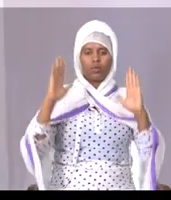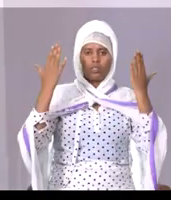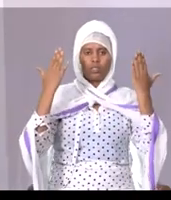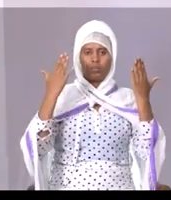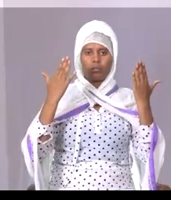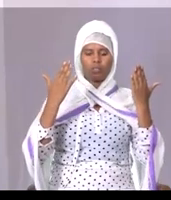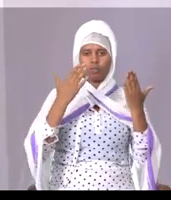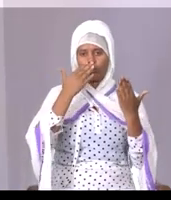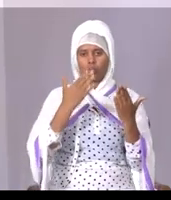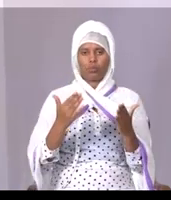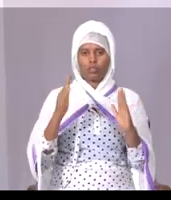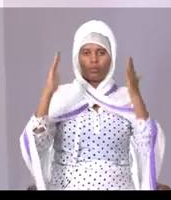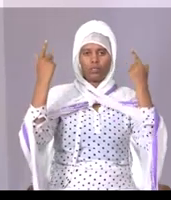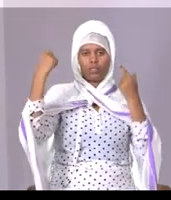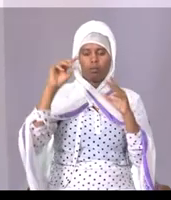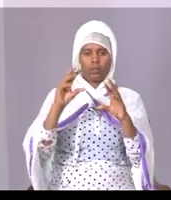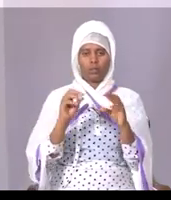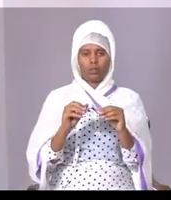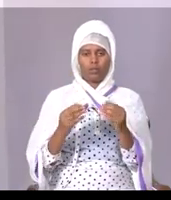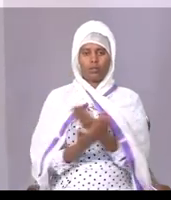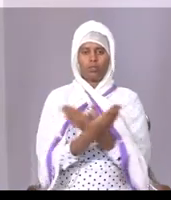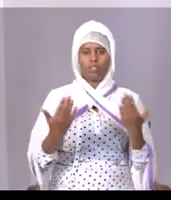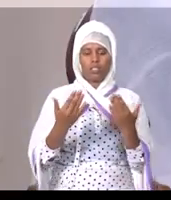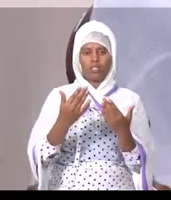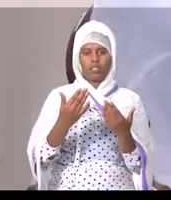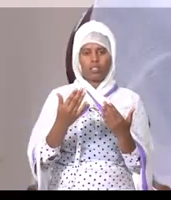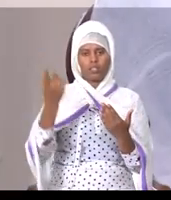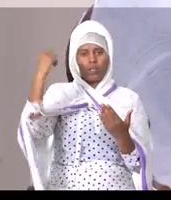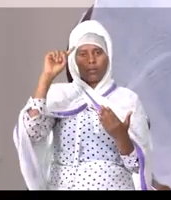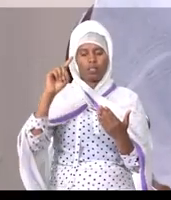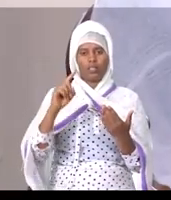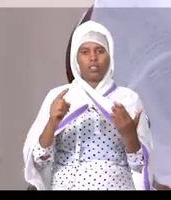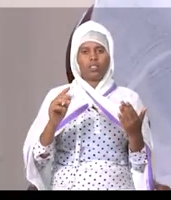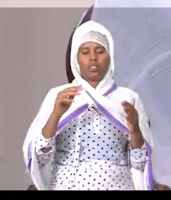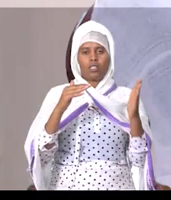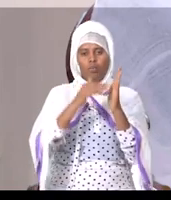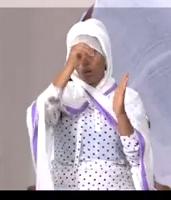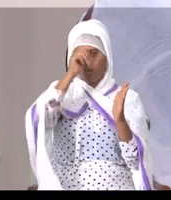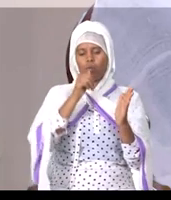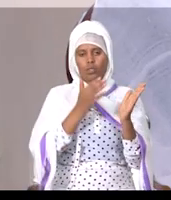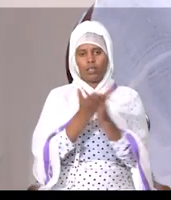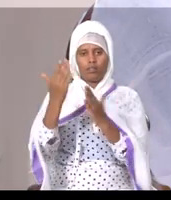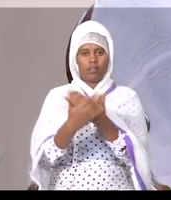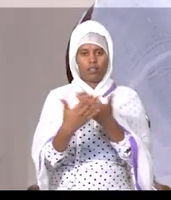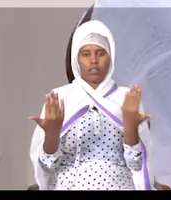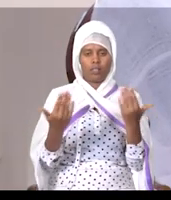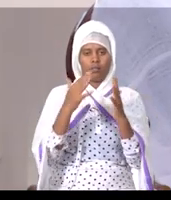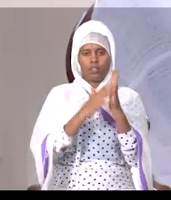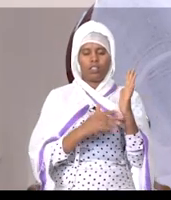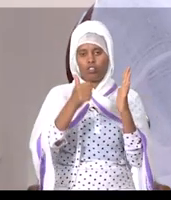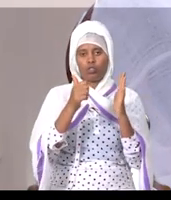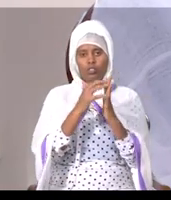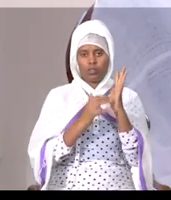ብህልውና ዝነብር ብመዓር ዝምልኽ ኣምላኽ ምዃኑ እዩ ዝገልፅ ዘሎ ኣብቲ ብዘይባኣ ናብ ኣቦይ ትኸዱን ኢኹም ኢሎም ኣብ ወንጌልናት ምዕራፍ 14 ኣብታ